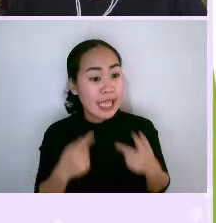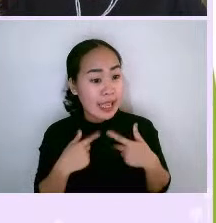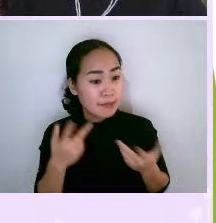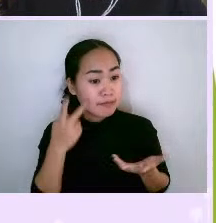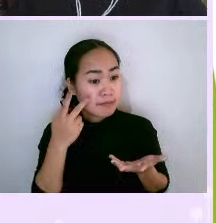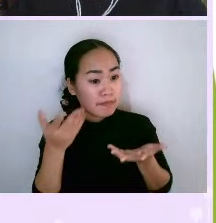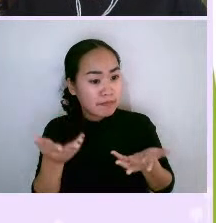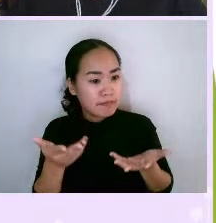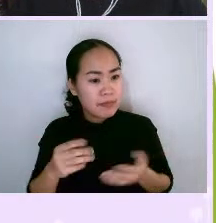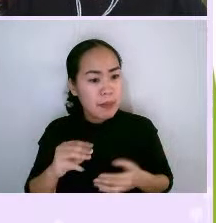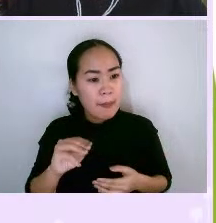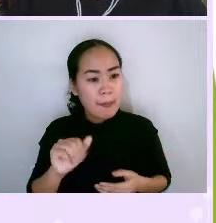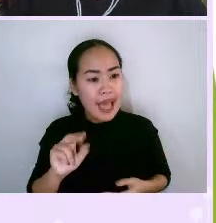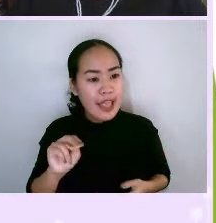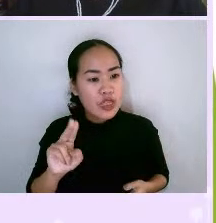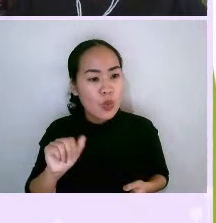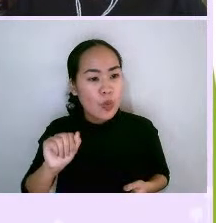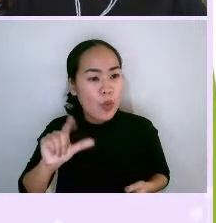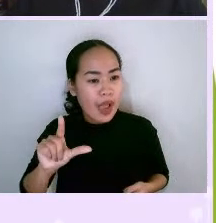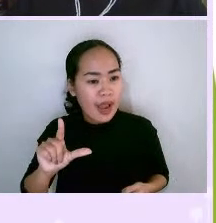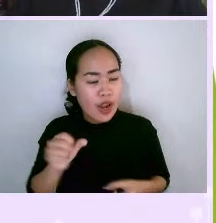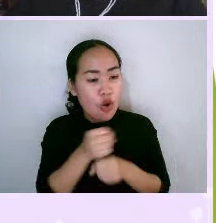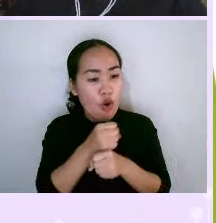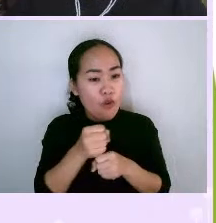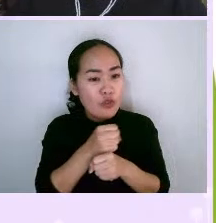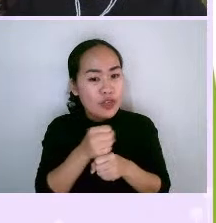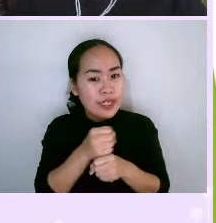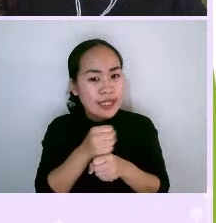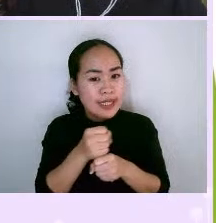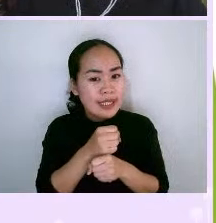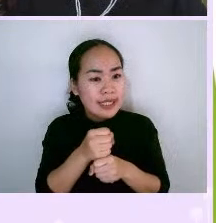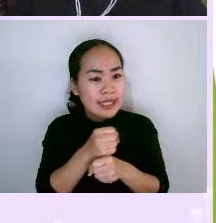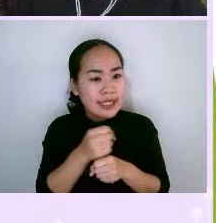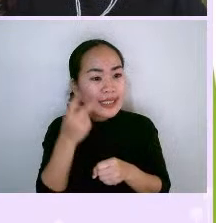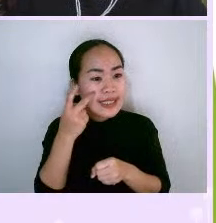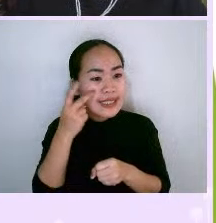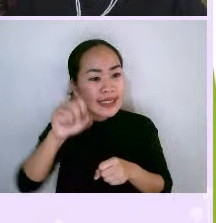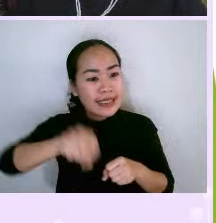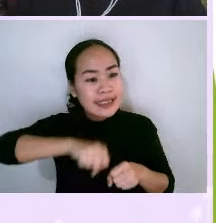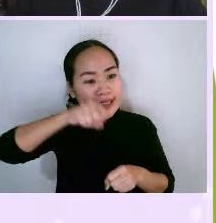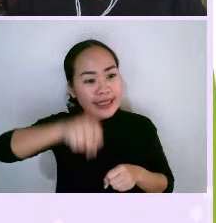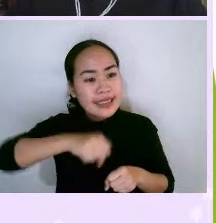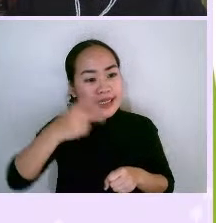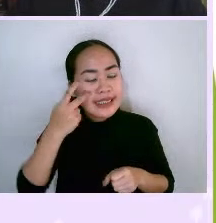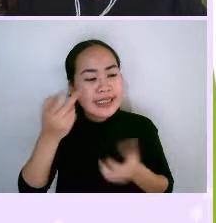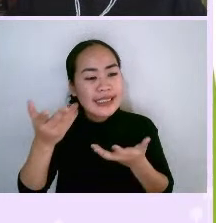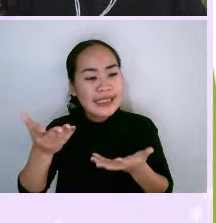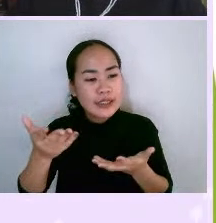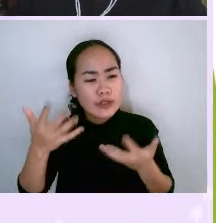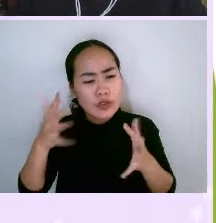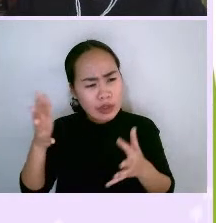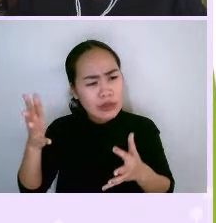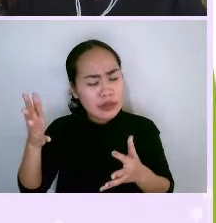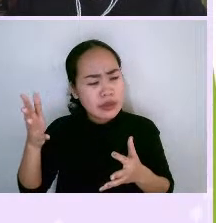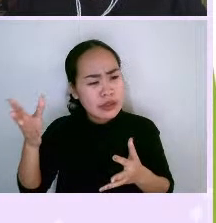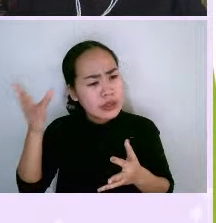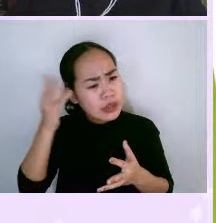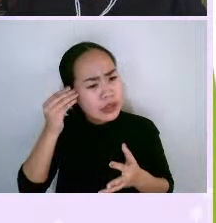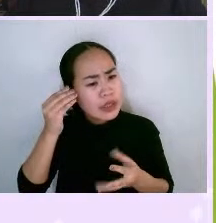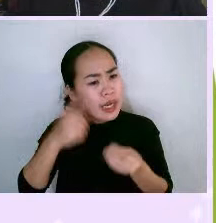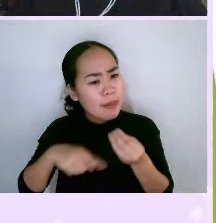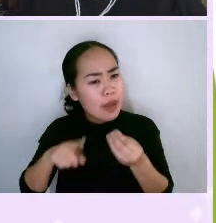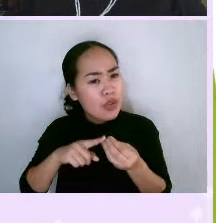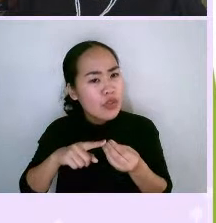manual coffee depulper. Nalaman ko nga po sa ating God Focal person sa Philmec